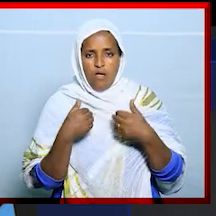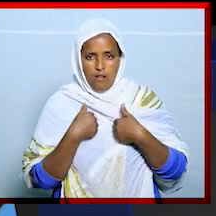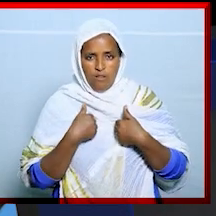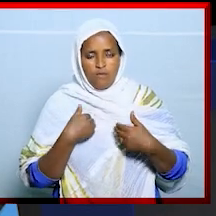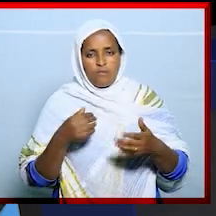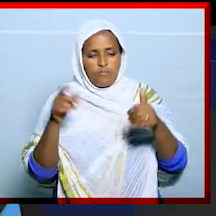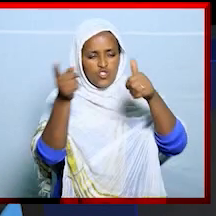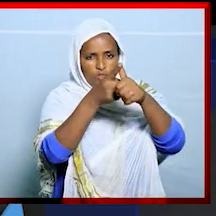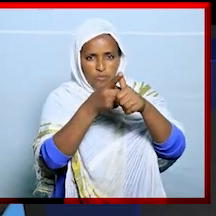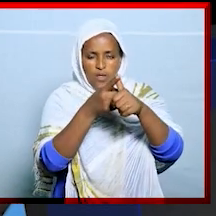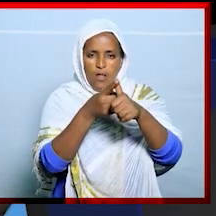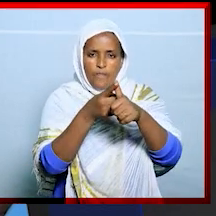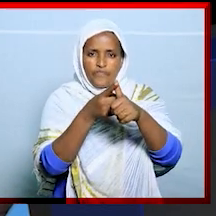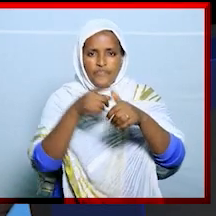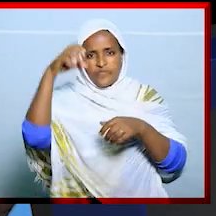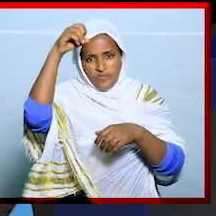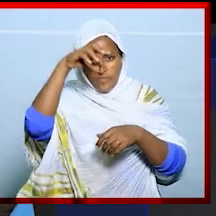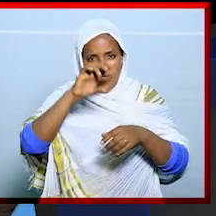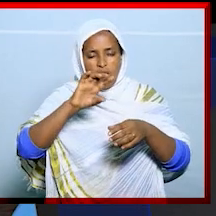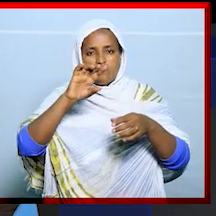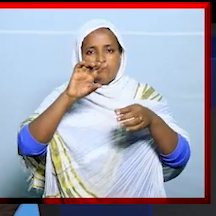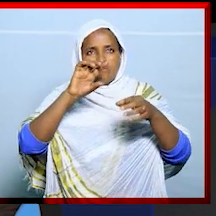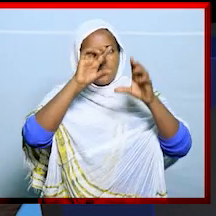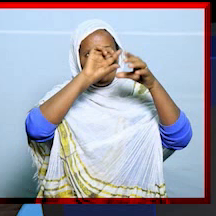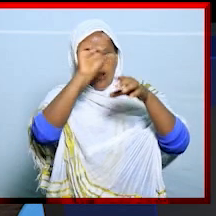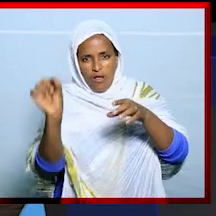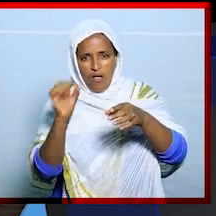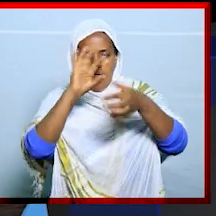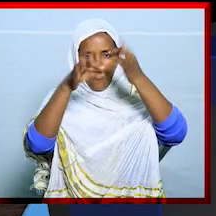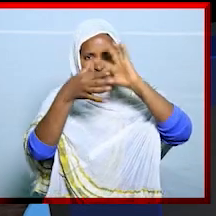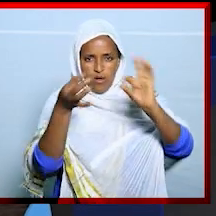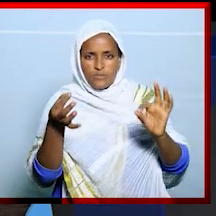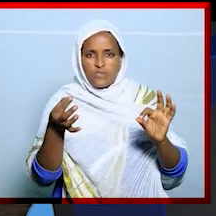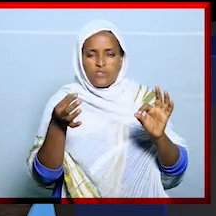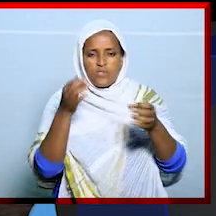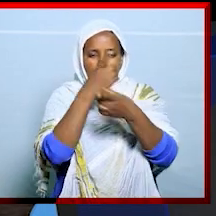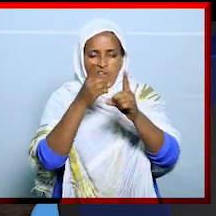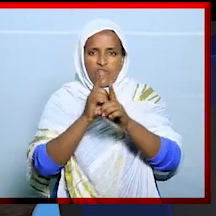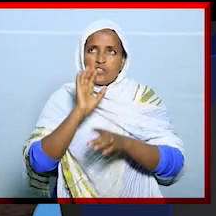መጠኑ እንመለከታለን። እንግዲህ በመጀመሪያ ፀሐይ፣ ጨረቃና ከዋክብት